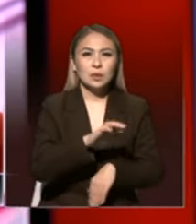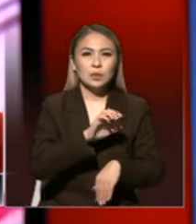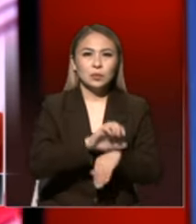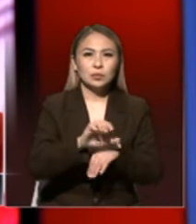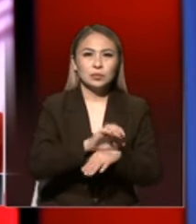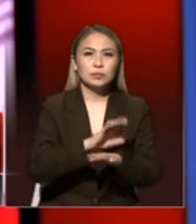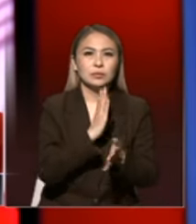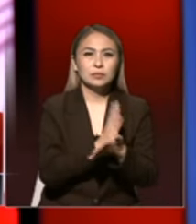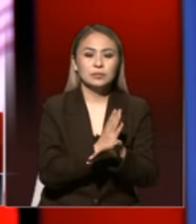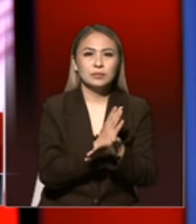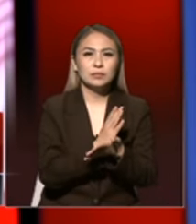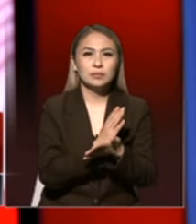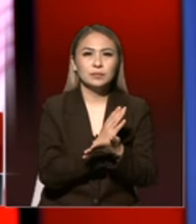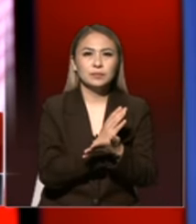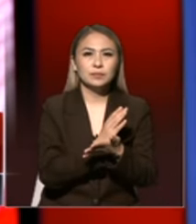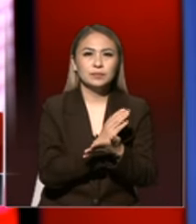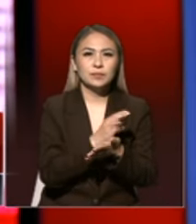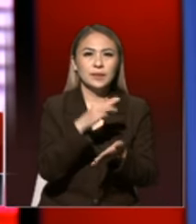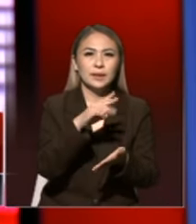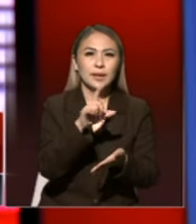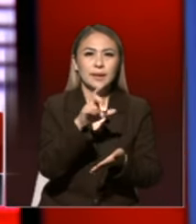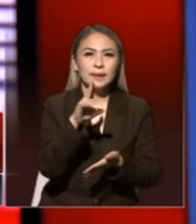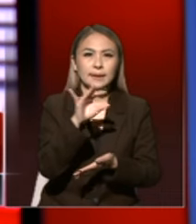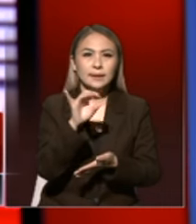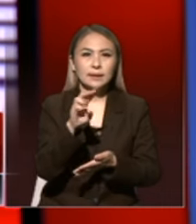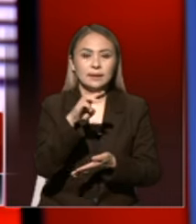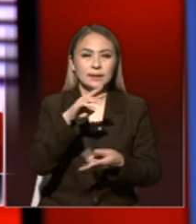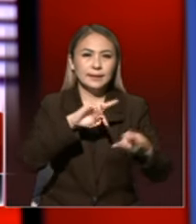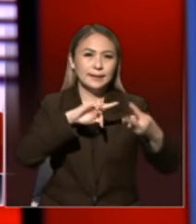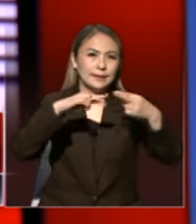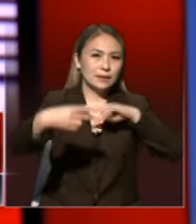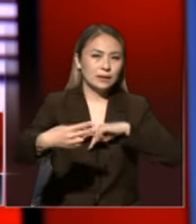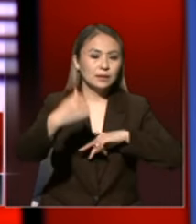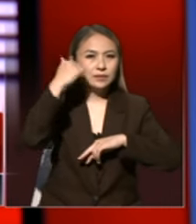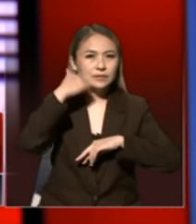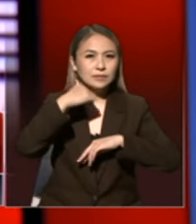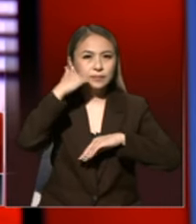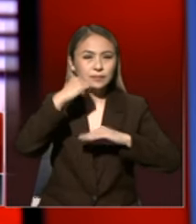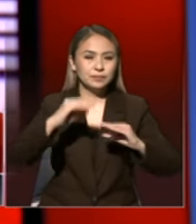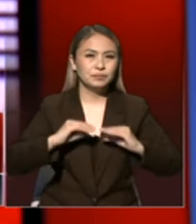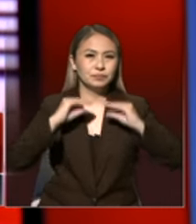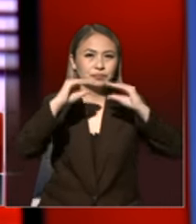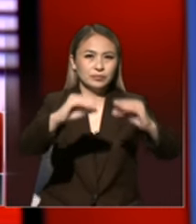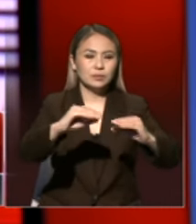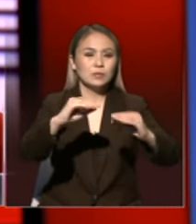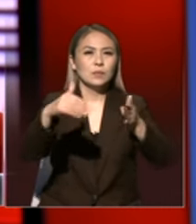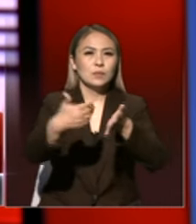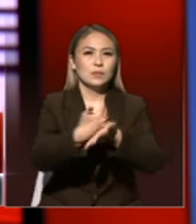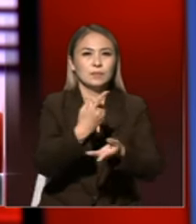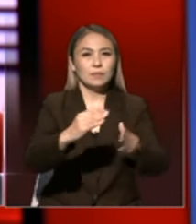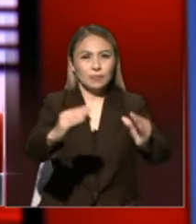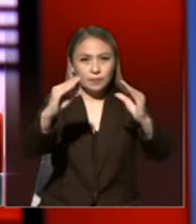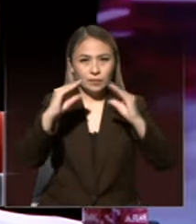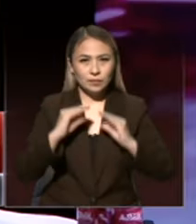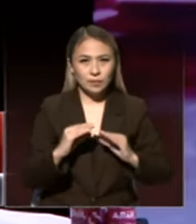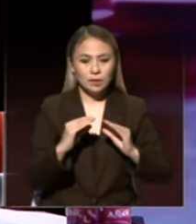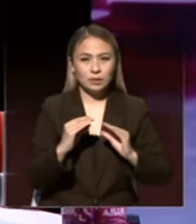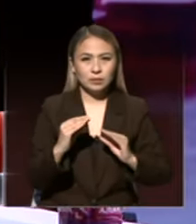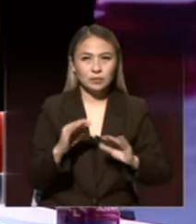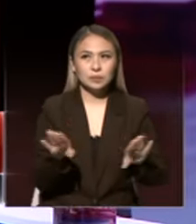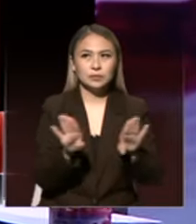бар. Трейдинг деген мәселені білесіз ғой, трейдинг. Мысалы, ескі көлігіңіз болса, апарасыз да тапсырып, жаңа көлік